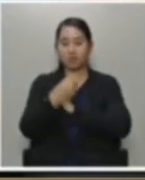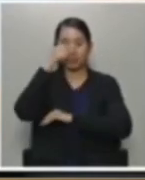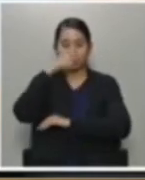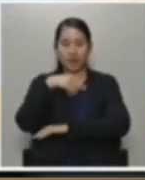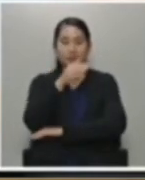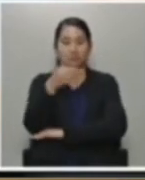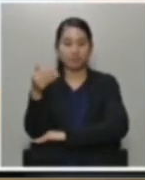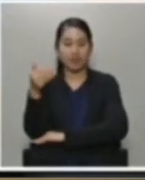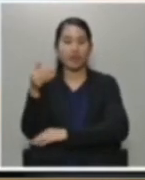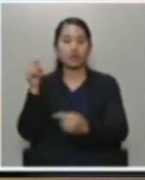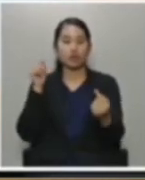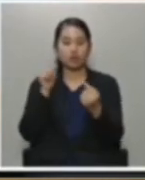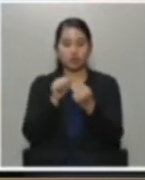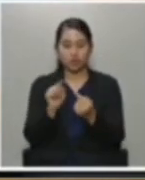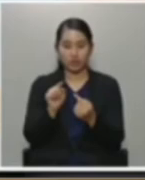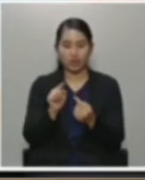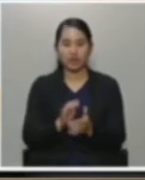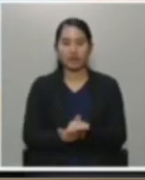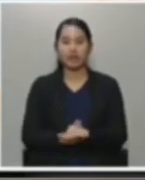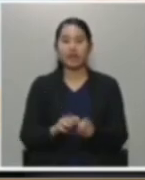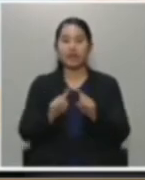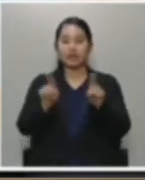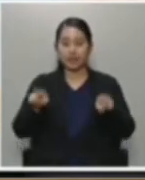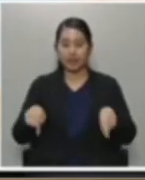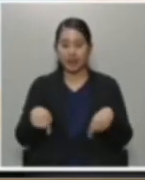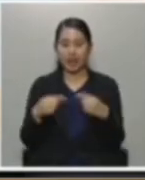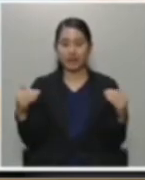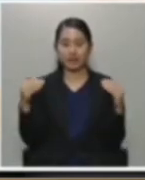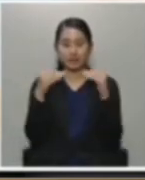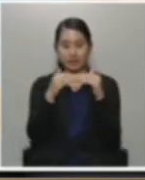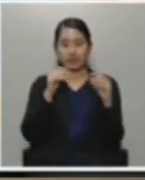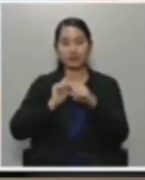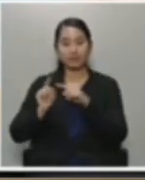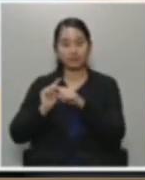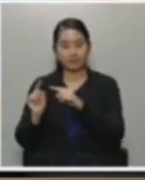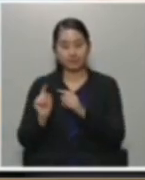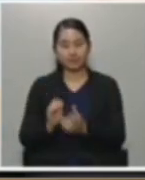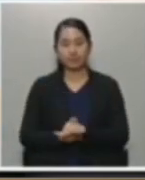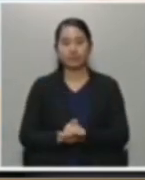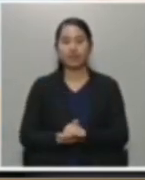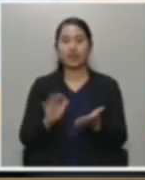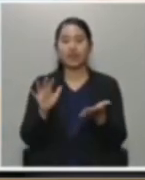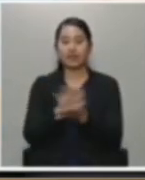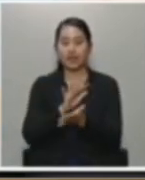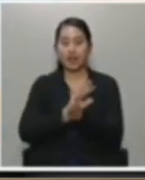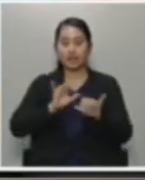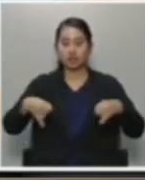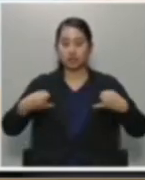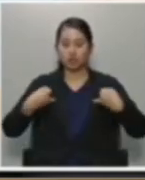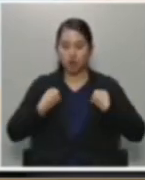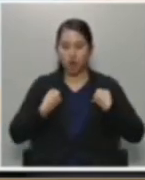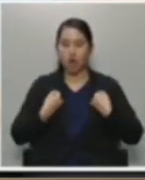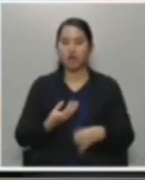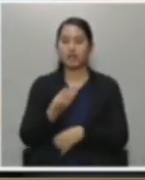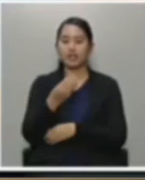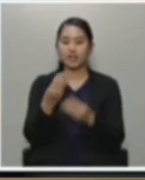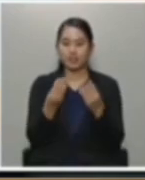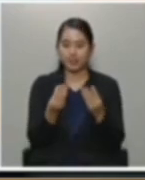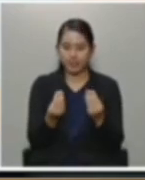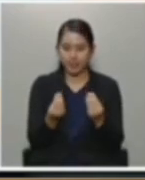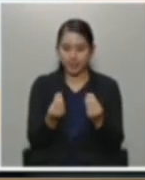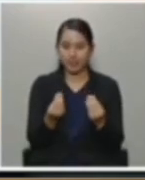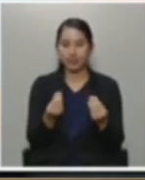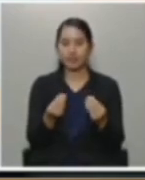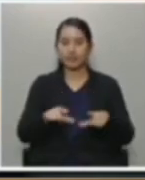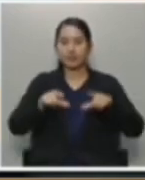ในเรื่องของการออกเอกสารสิทธิ์การออกเอกสารสิทธิ์ในที่ดินที่ทำกินที่อยู่อาศัยของ